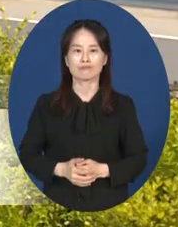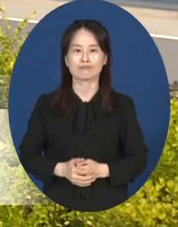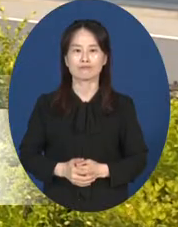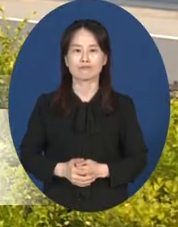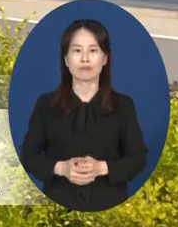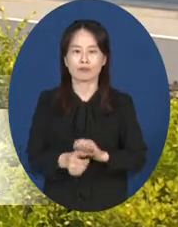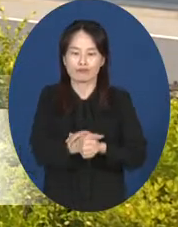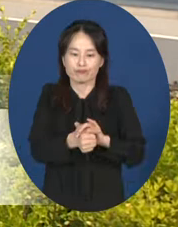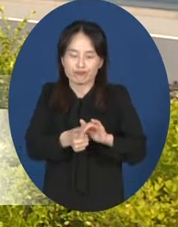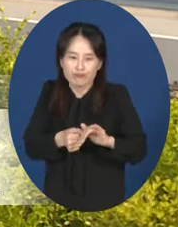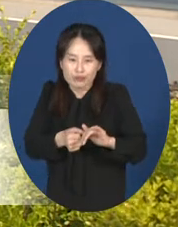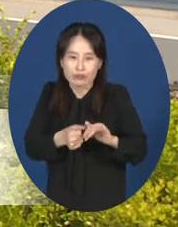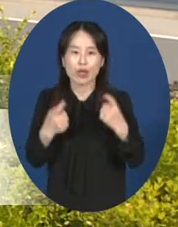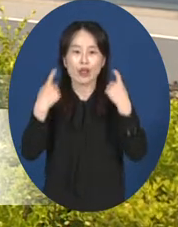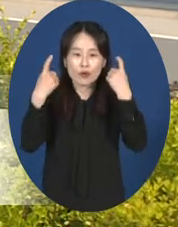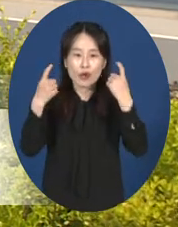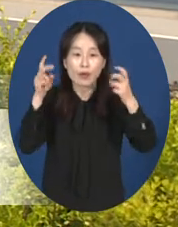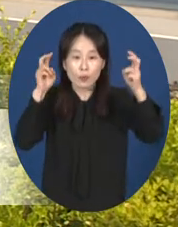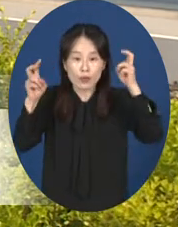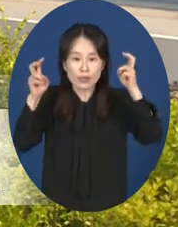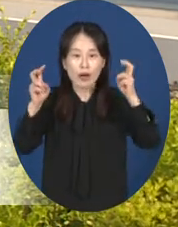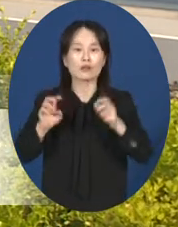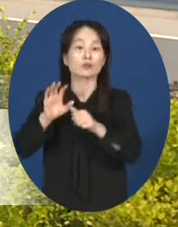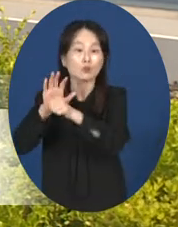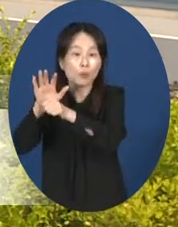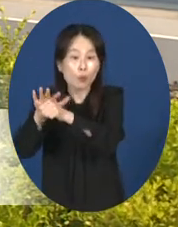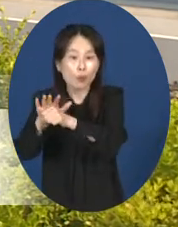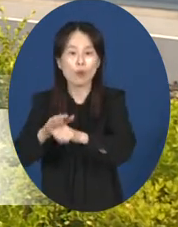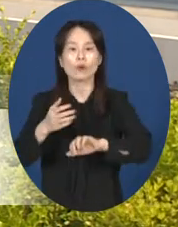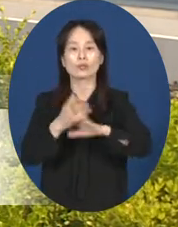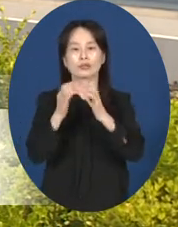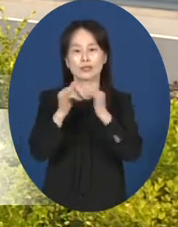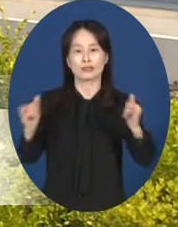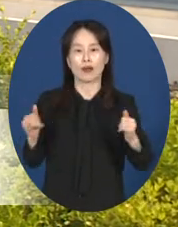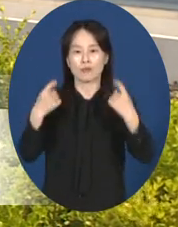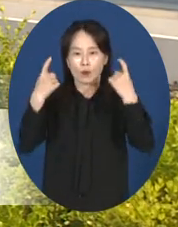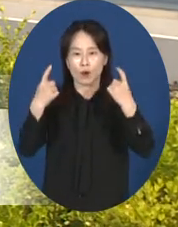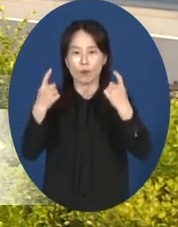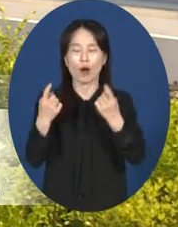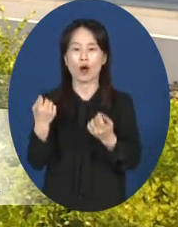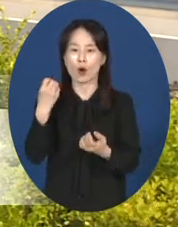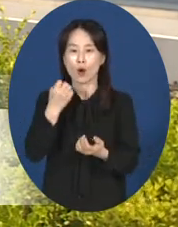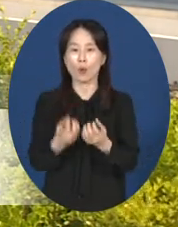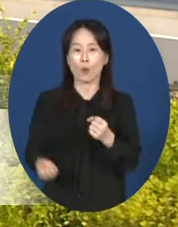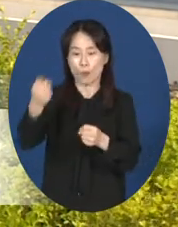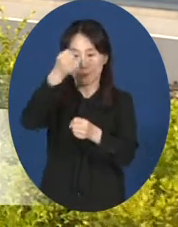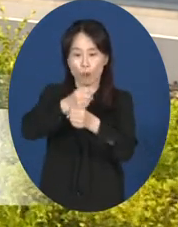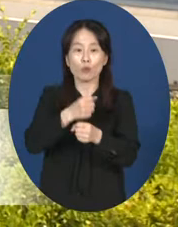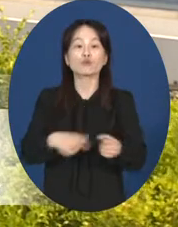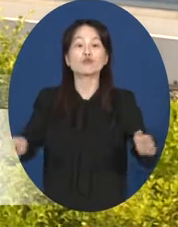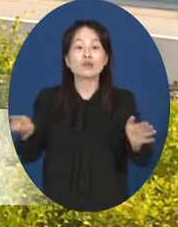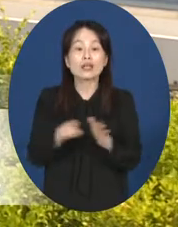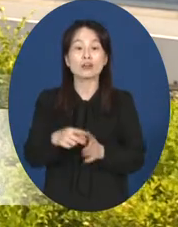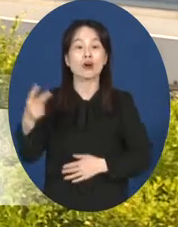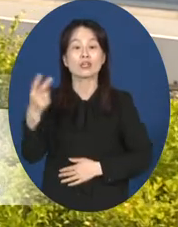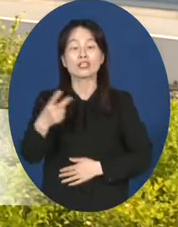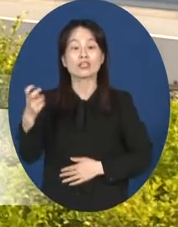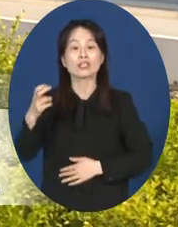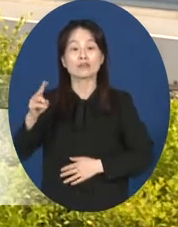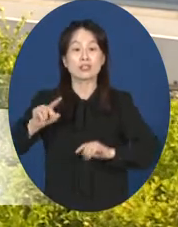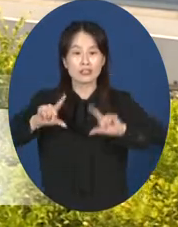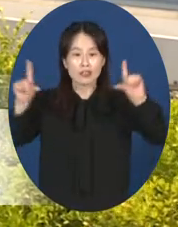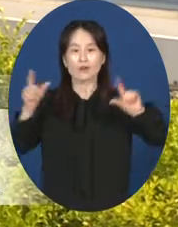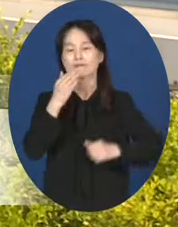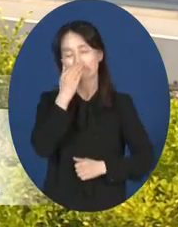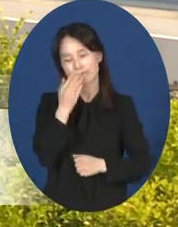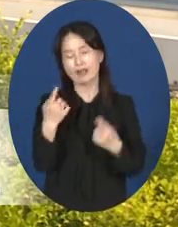축된 관광업계의 실질적인 지원과 외국인 관광객 정상화를 대비해서 선제적으로 2022년